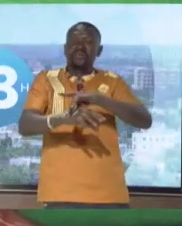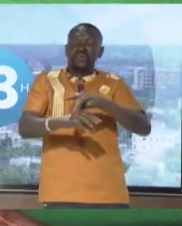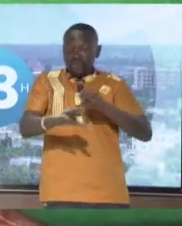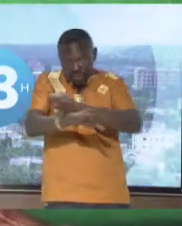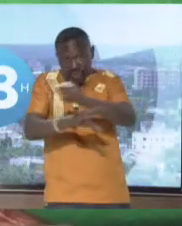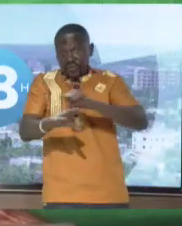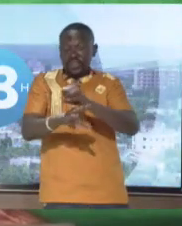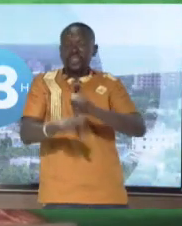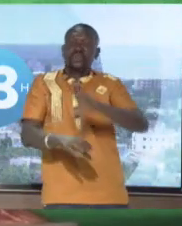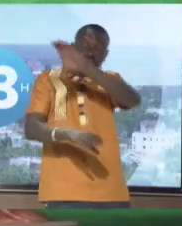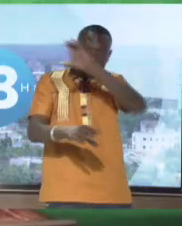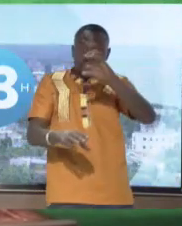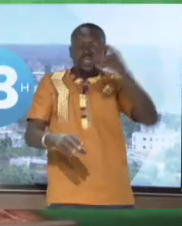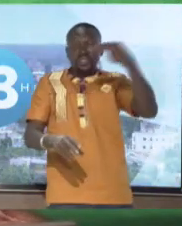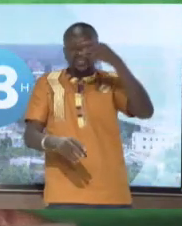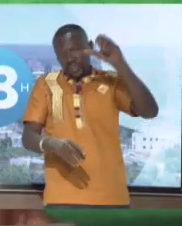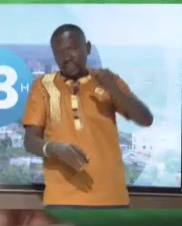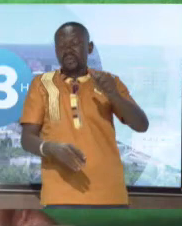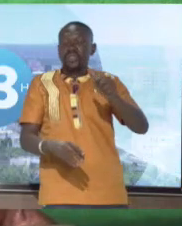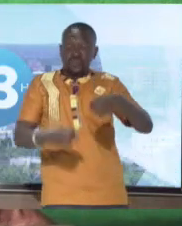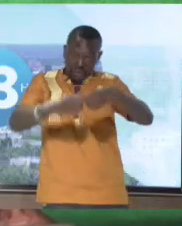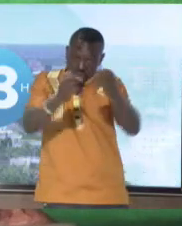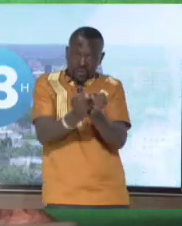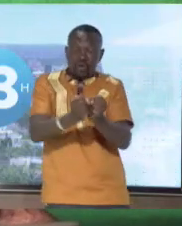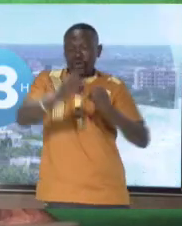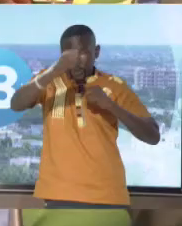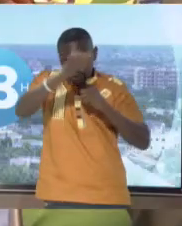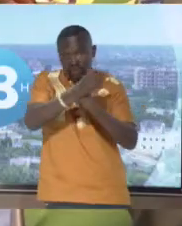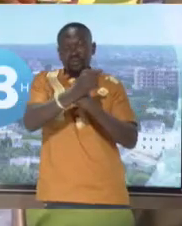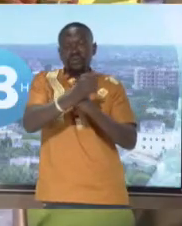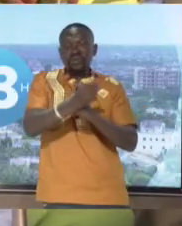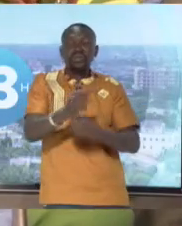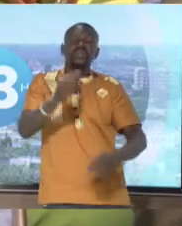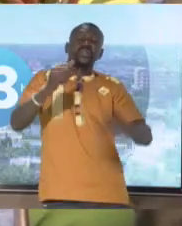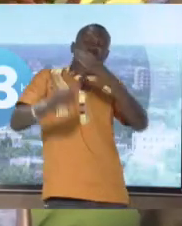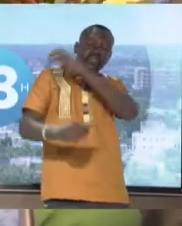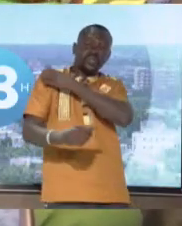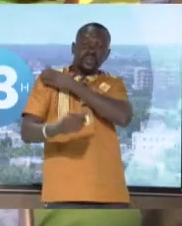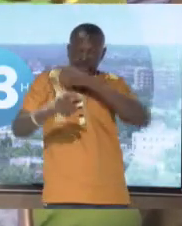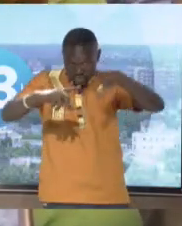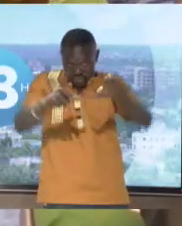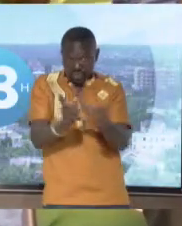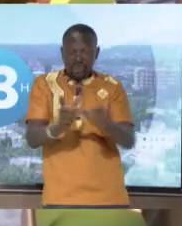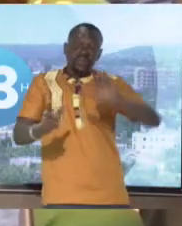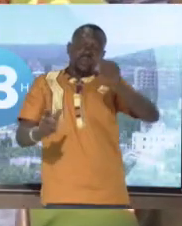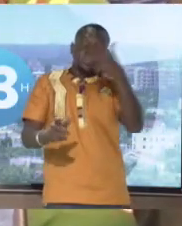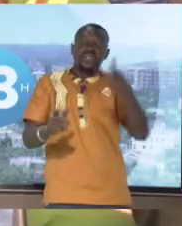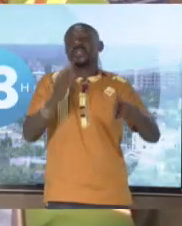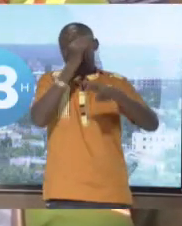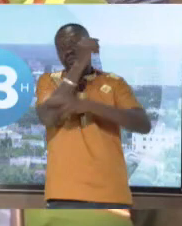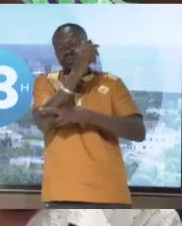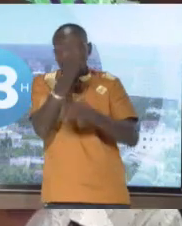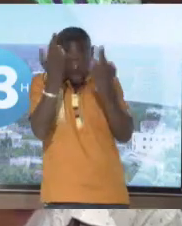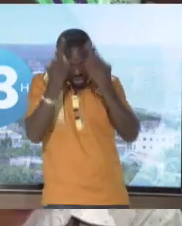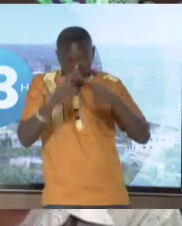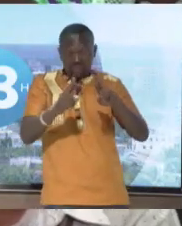hectares, sur des sites entièrement sécurisés dans les chefs-lieux des 13 régions. Au regard de l'esprit et de la